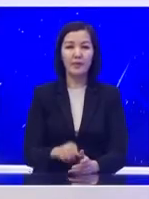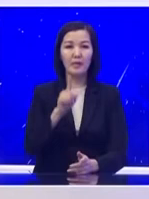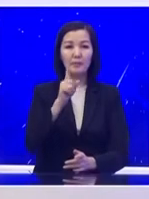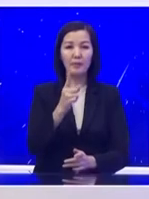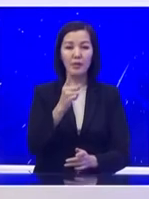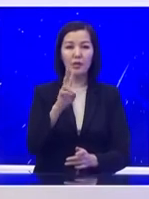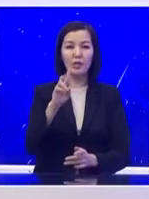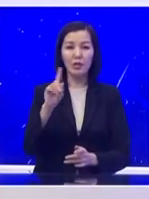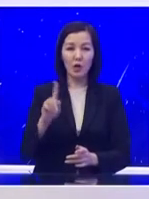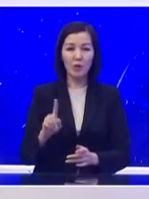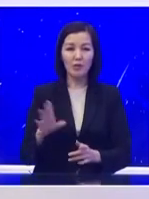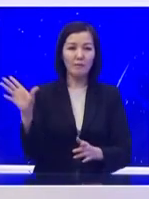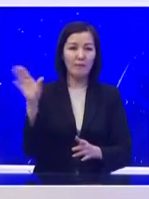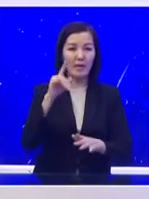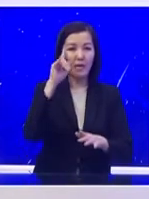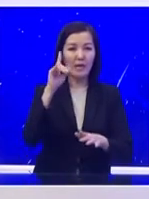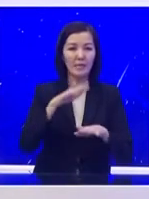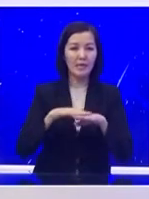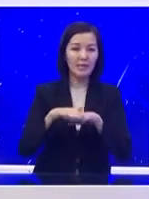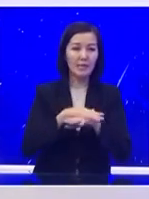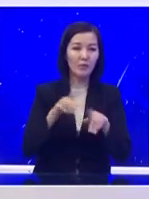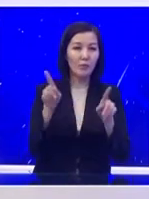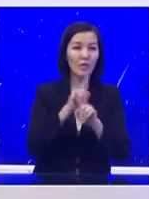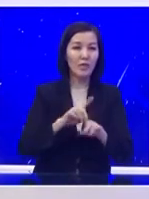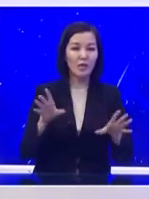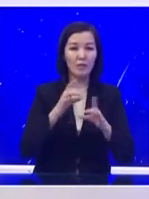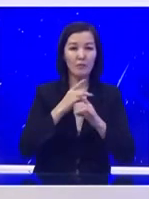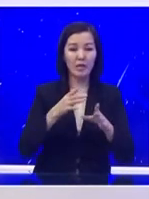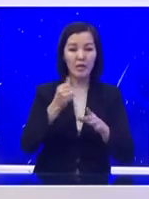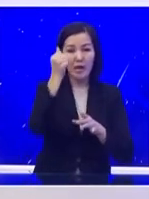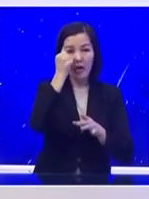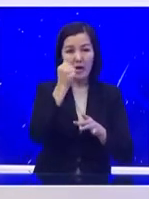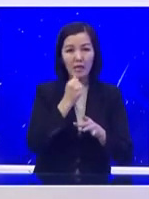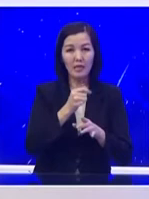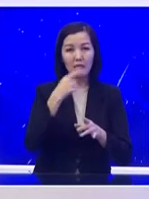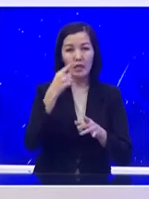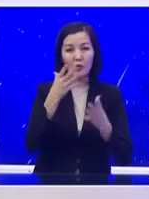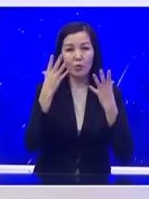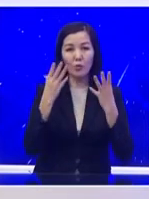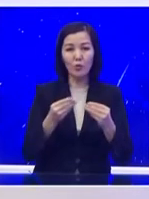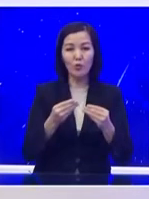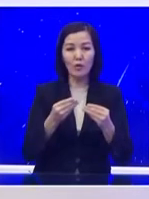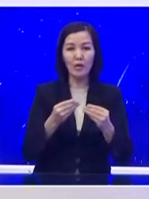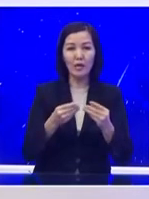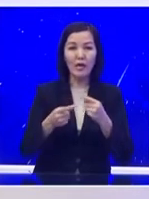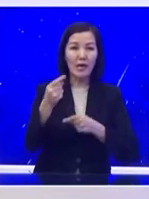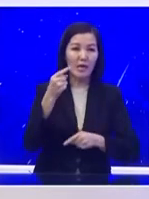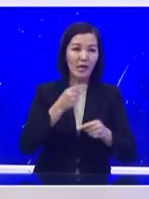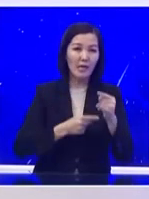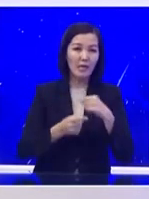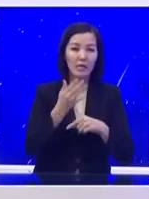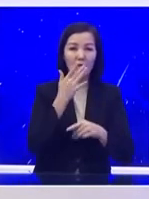1-ші наурыз барша қазақстандықтар үшін ерекше мереке, алғыс айту күні. Дәл осы мейрамда елімізге жер аударылған этникалық